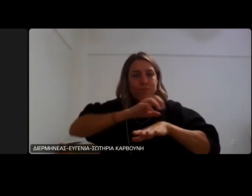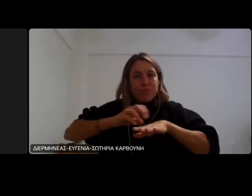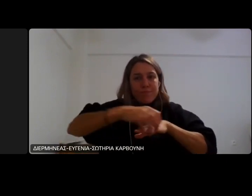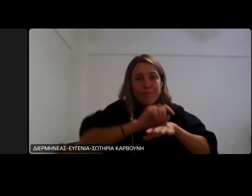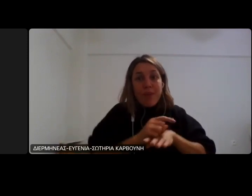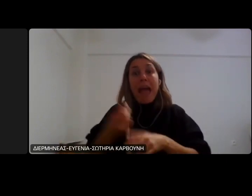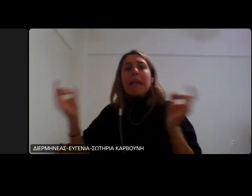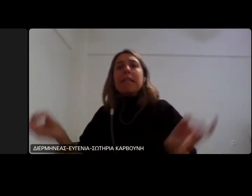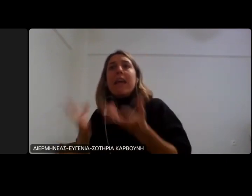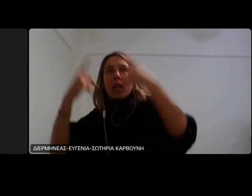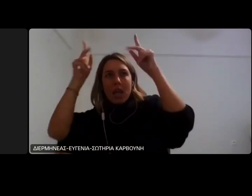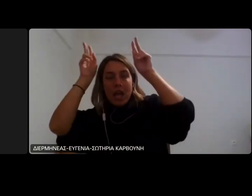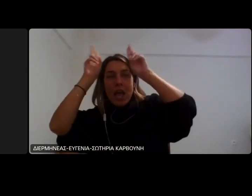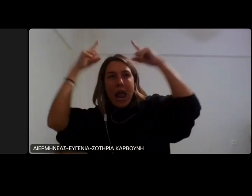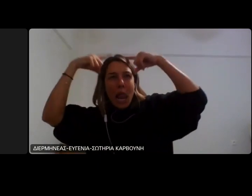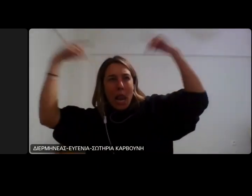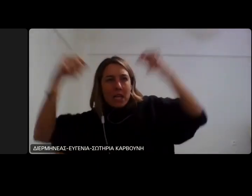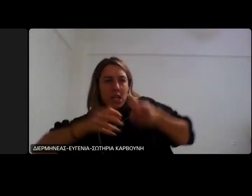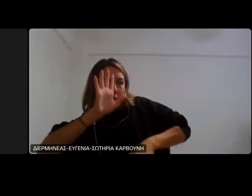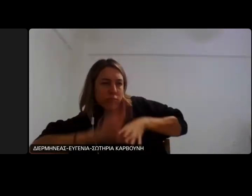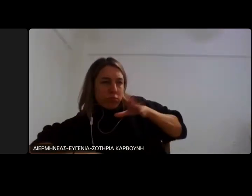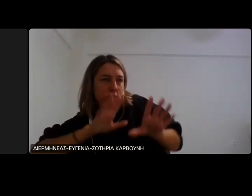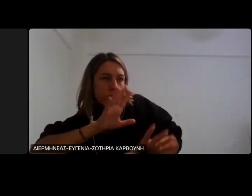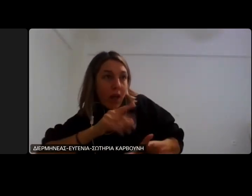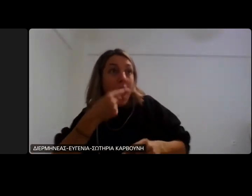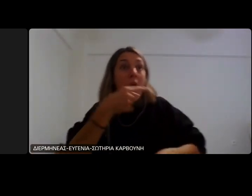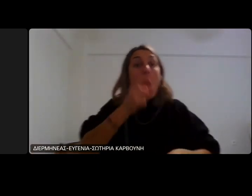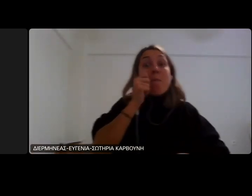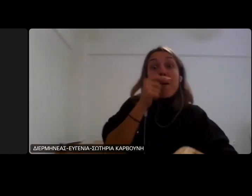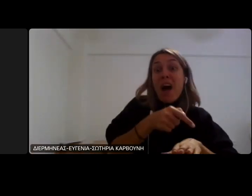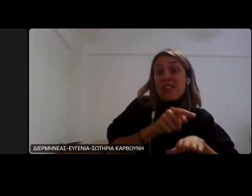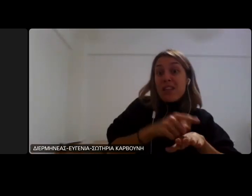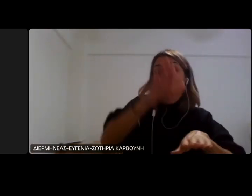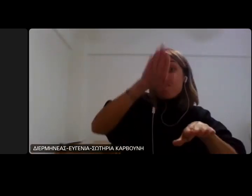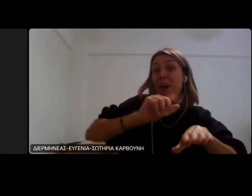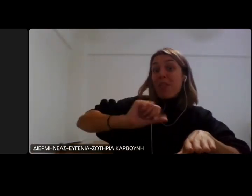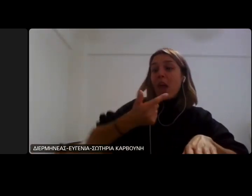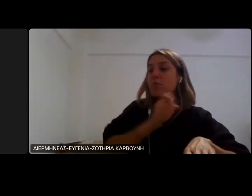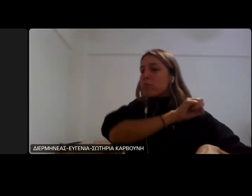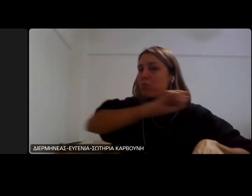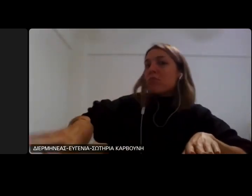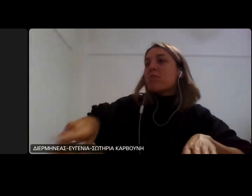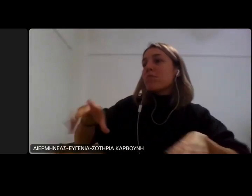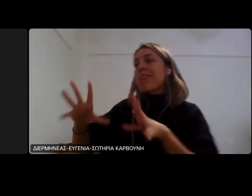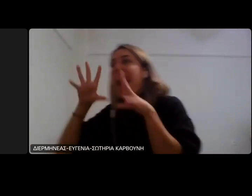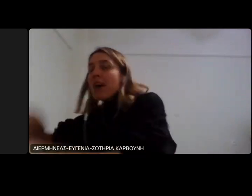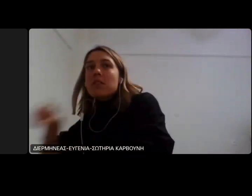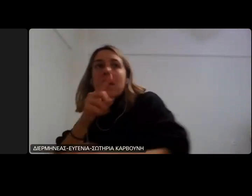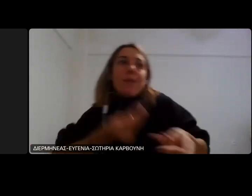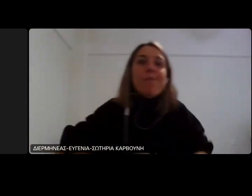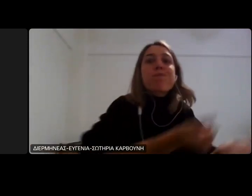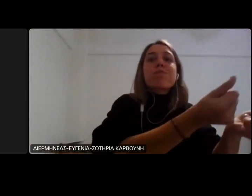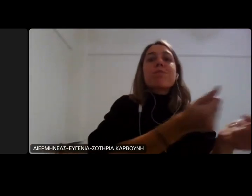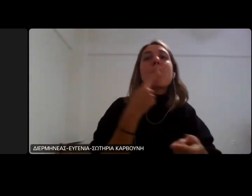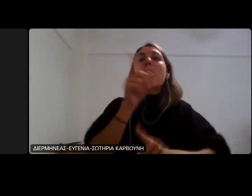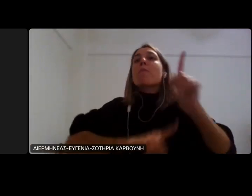πατέρας αποφάσιζε ποιο παιδί θα ρίξει πρώτο στους λύκους για να γλιτώσουν οι υπόλοιποι. Εκείνη η κοινωνία λοιπόν, αυτή η